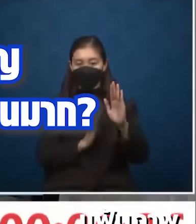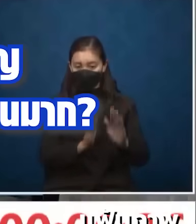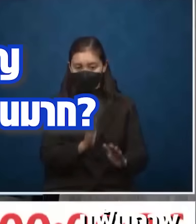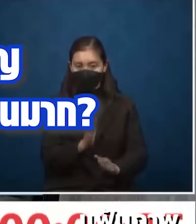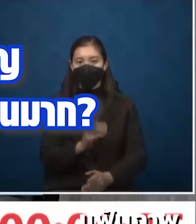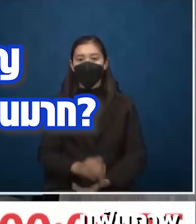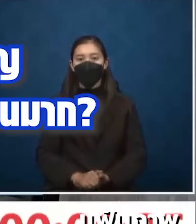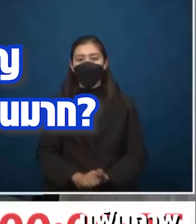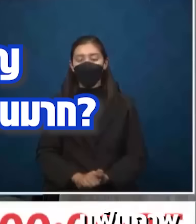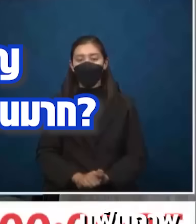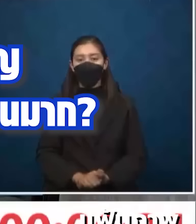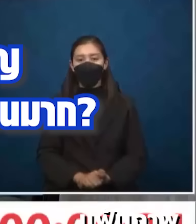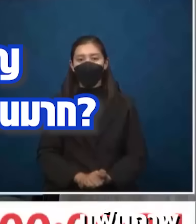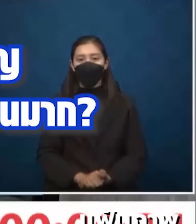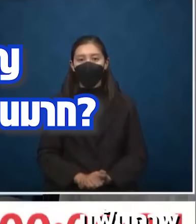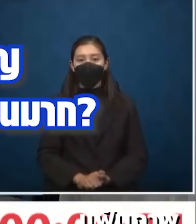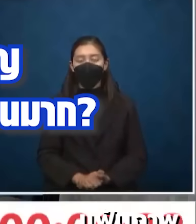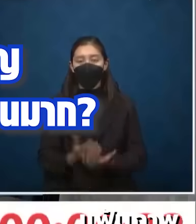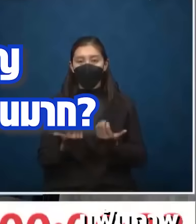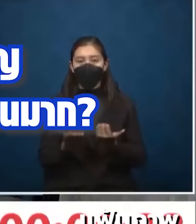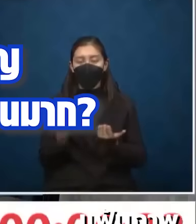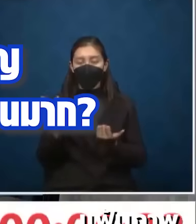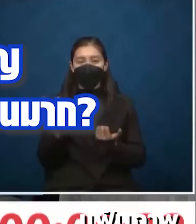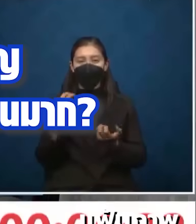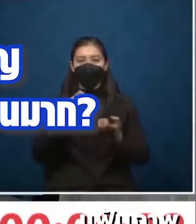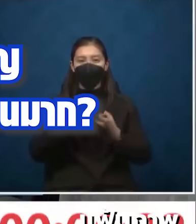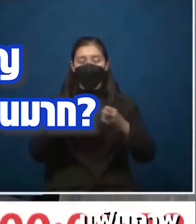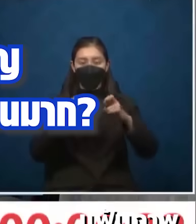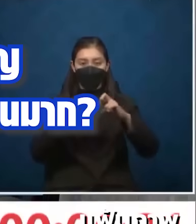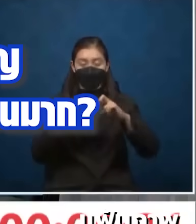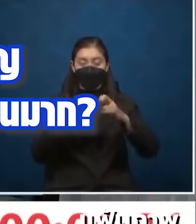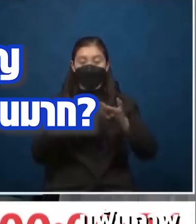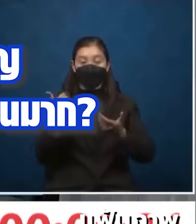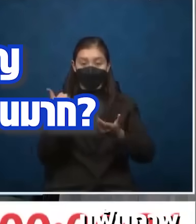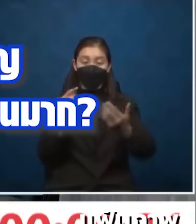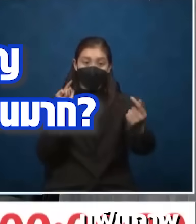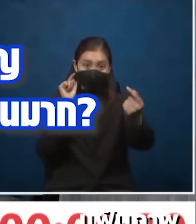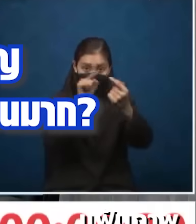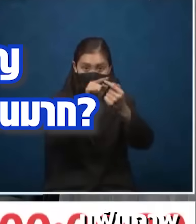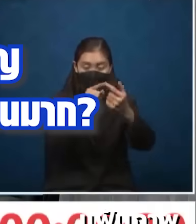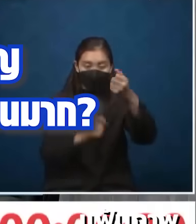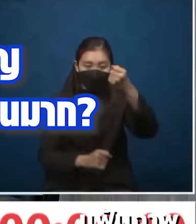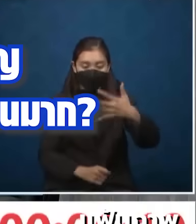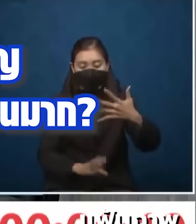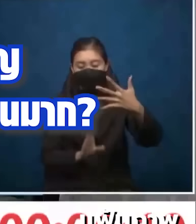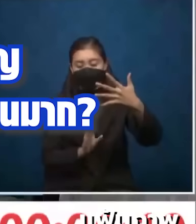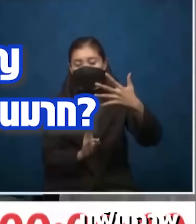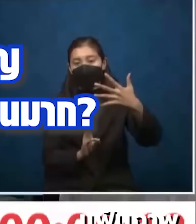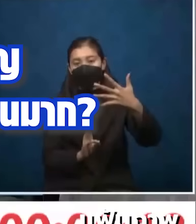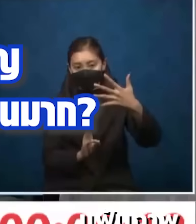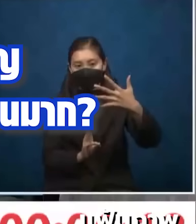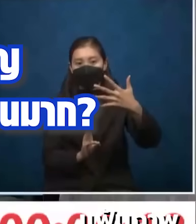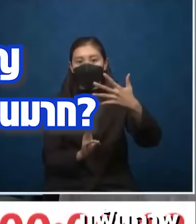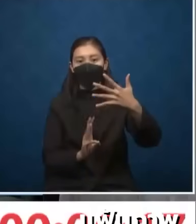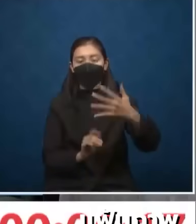ไขแล้วร่างใหม่ผ่านการเลือกสมาชิกสภาร่างรัฐธรรมนูญที่กระบวนการต่างๆต้องใช้งบประมาณจำ